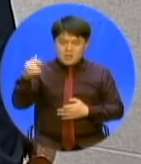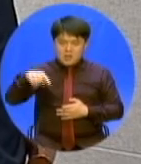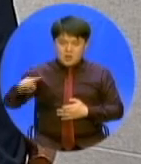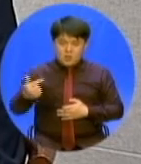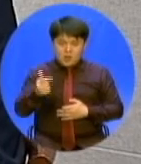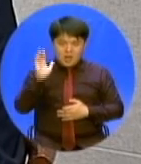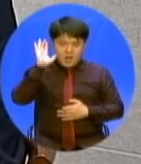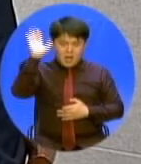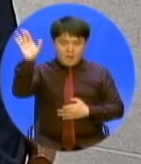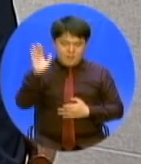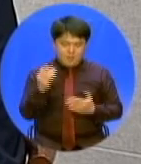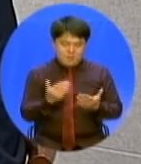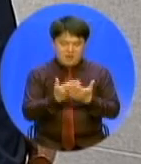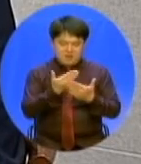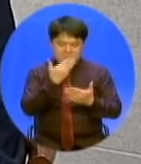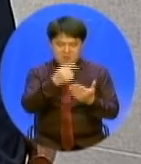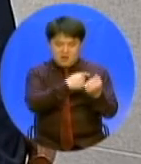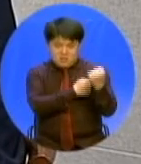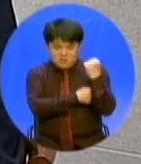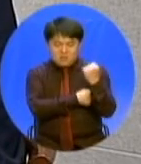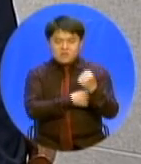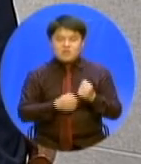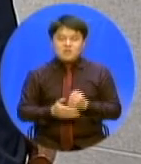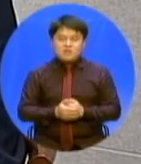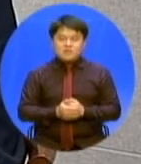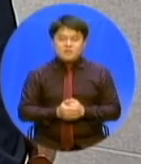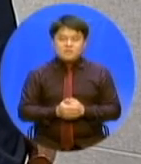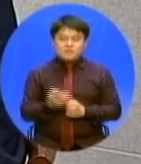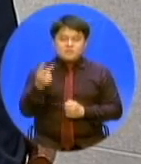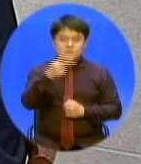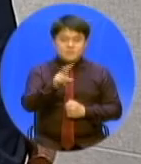잠재력과 가능성에 대해서. 그래서 저는